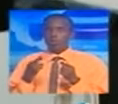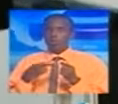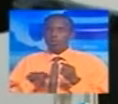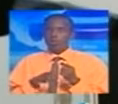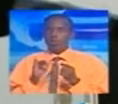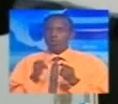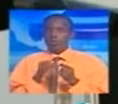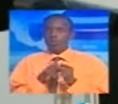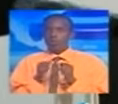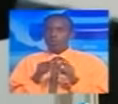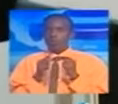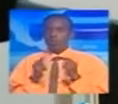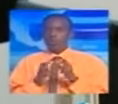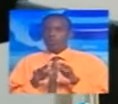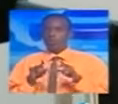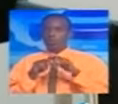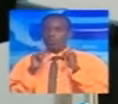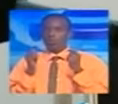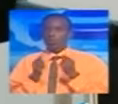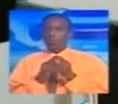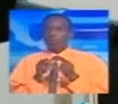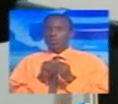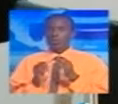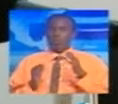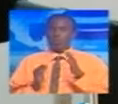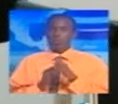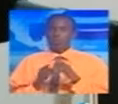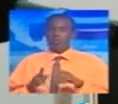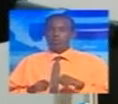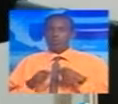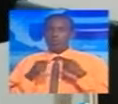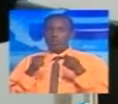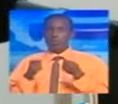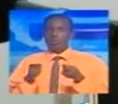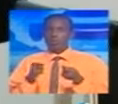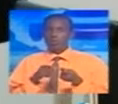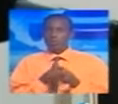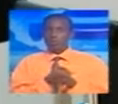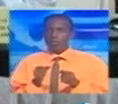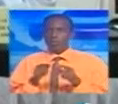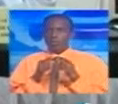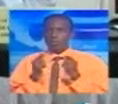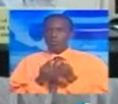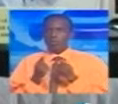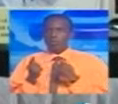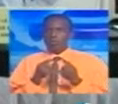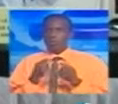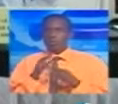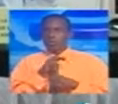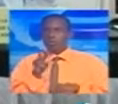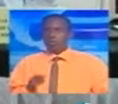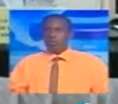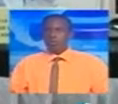pertinente de correspondance administrative. Et à la fin de la cérémonie, des certificats ont été distribués aux participants de cette formation.